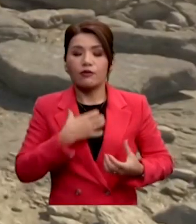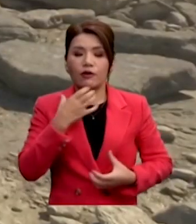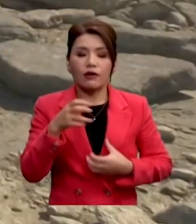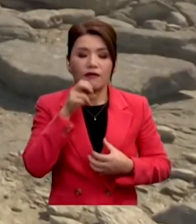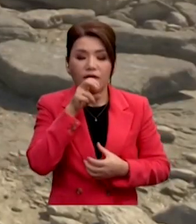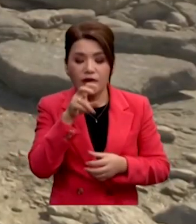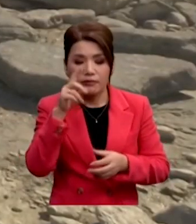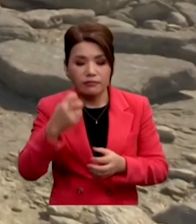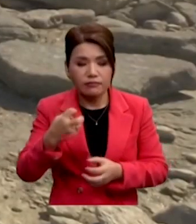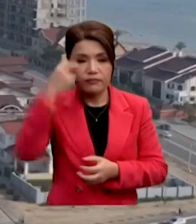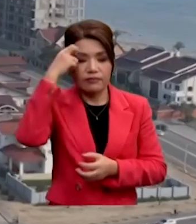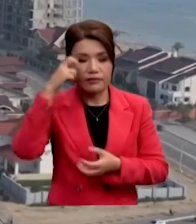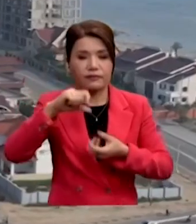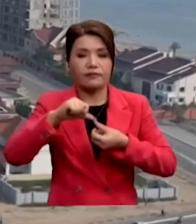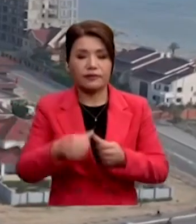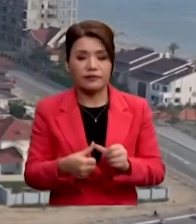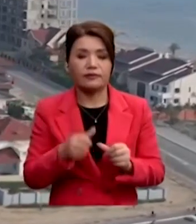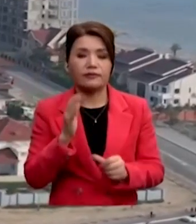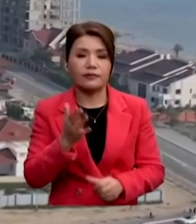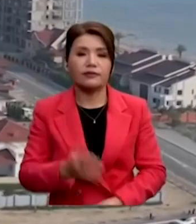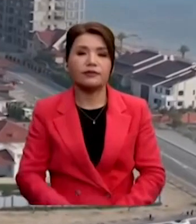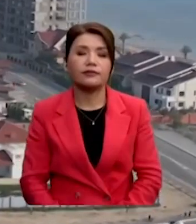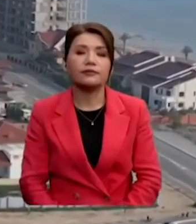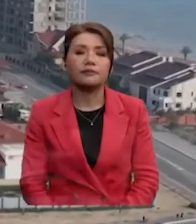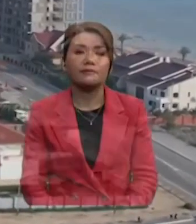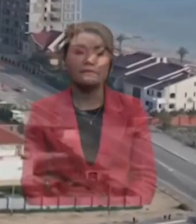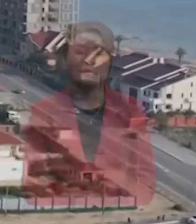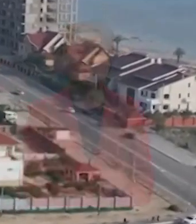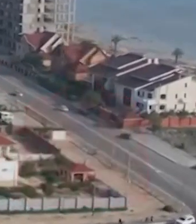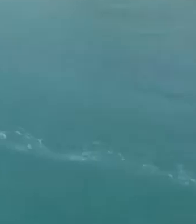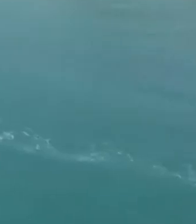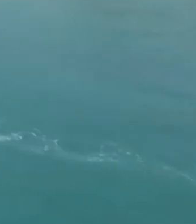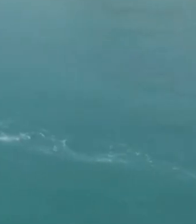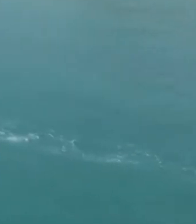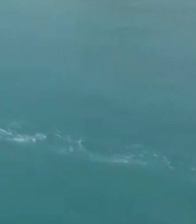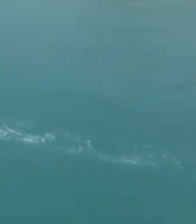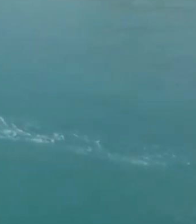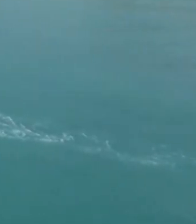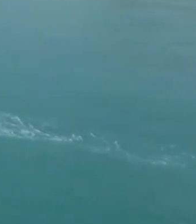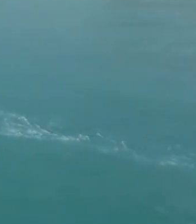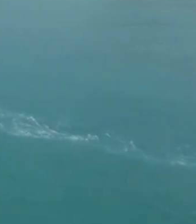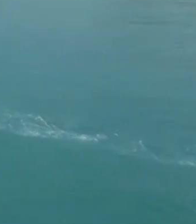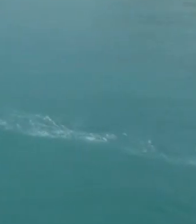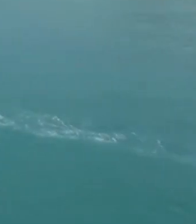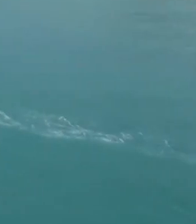егеу құйрықты мәңгі есте сақтап кетері анық. Нұрлан Қуанышбай, Мұхаммед Чатқан, Маңғыстау облысы, Атамекен Бизнес.